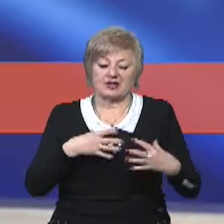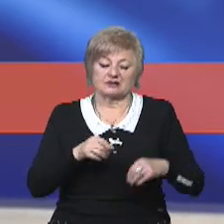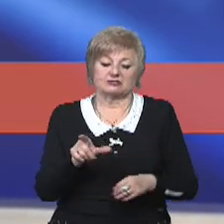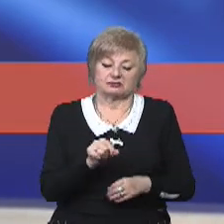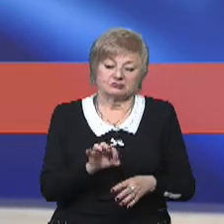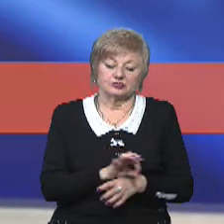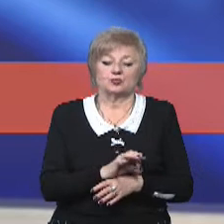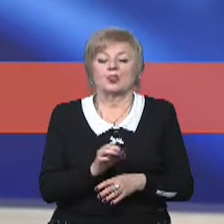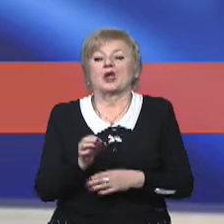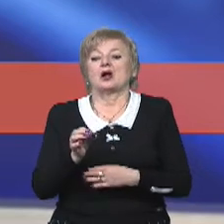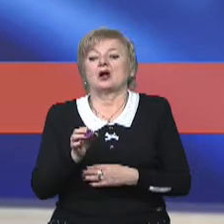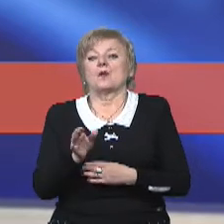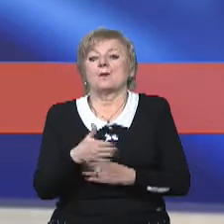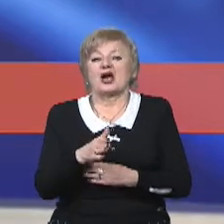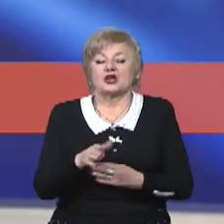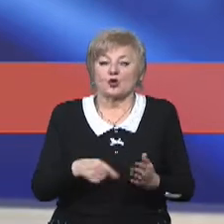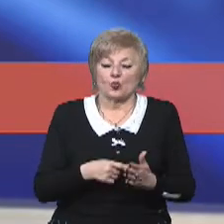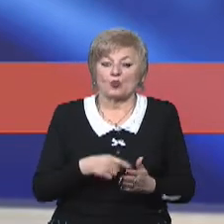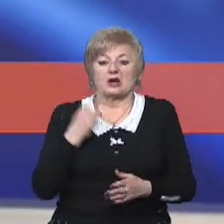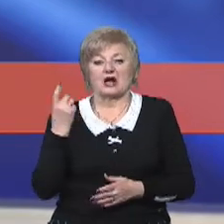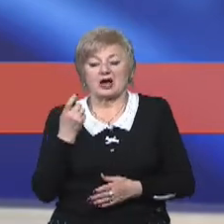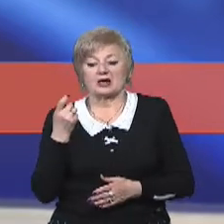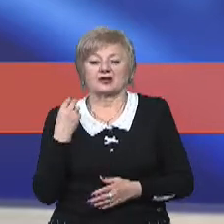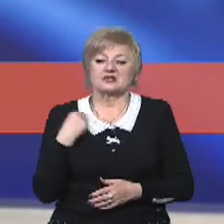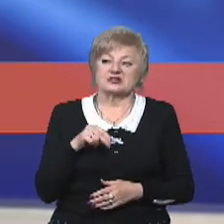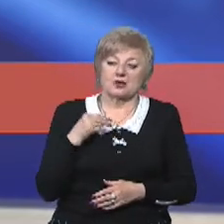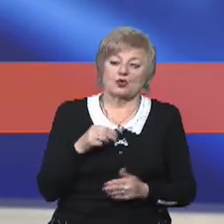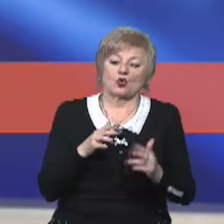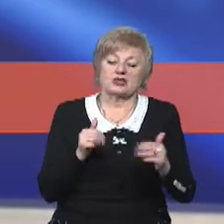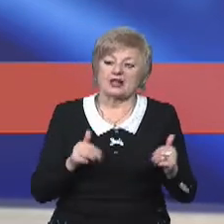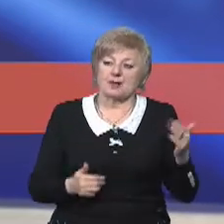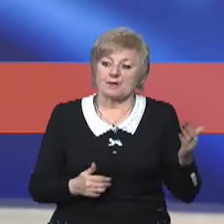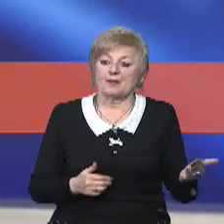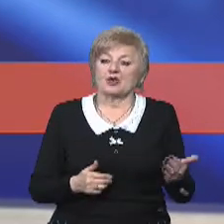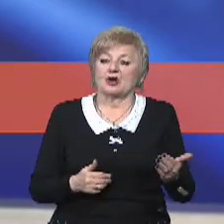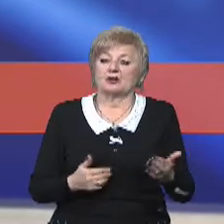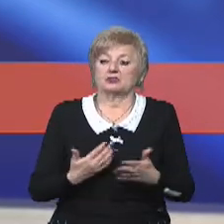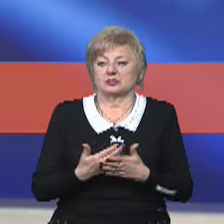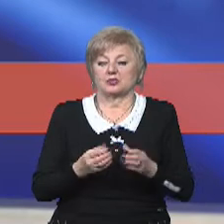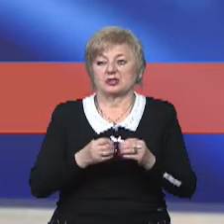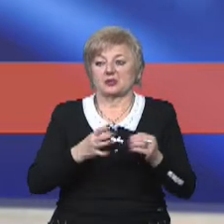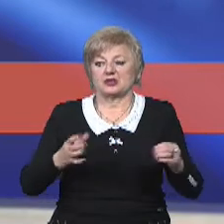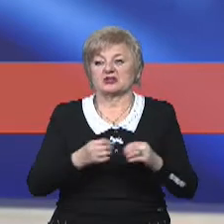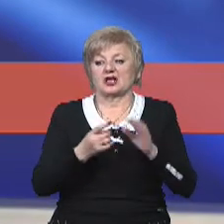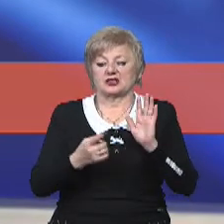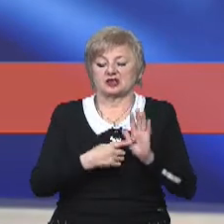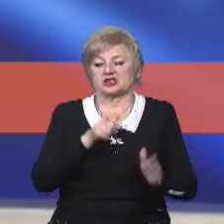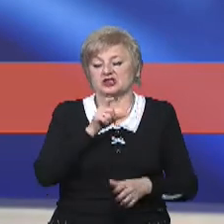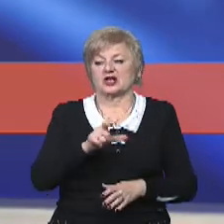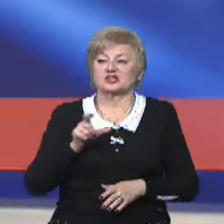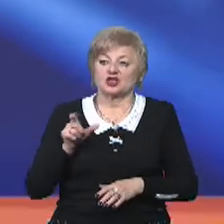з Маріуполя, із Харкова, Запоріжжя, Дніпра, десь біля 15-16